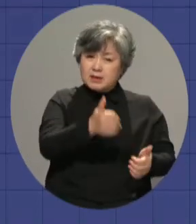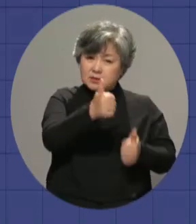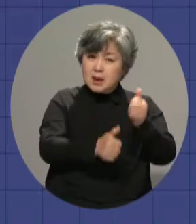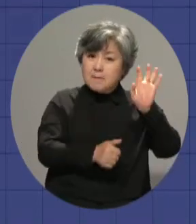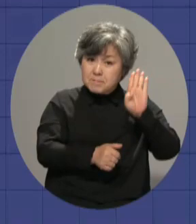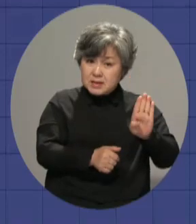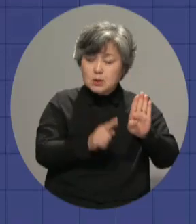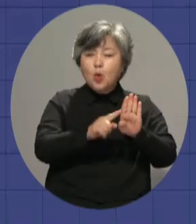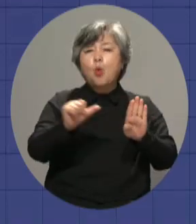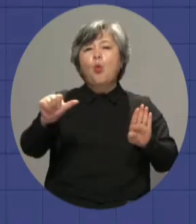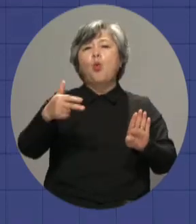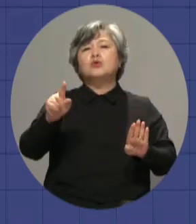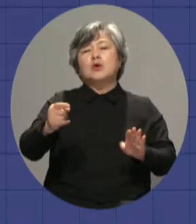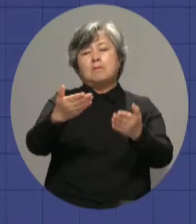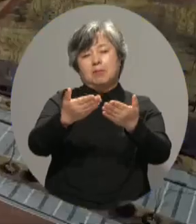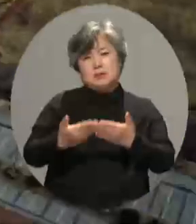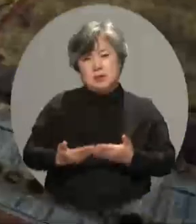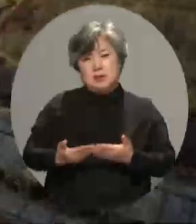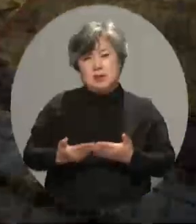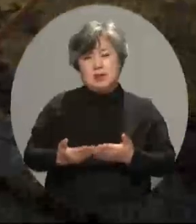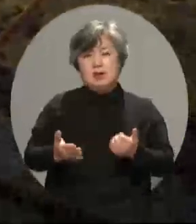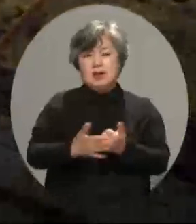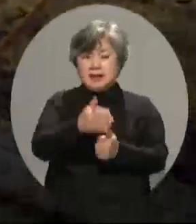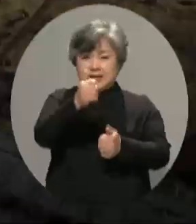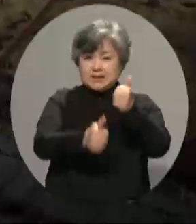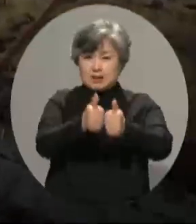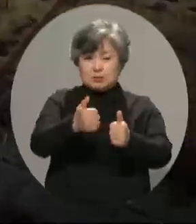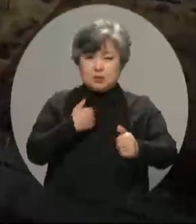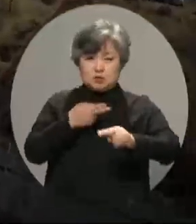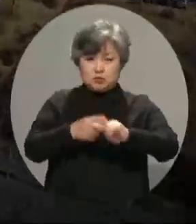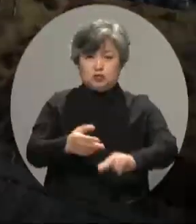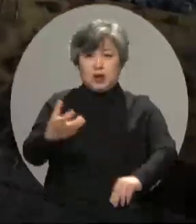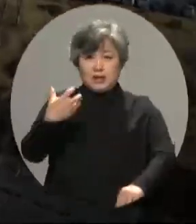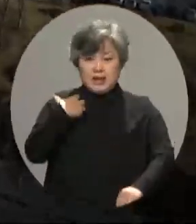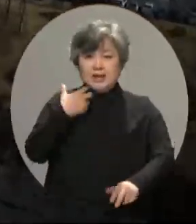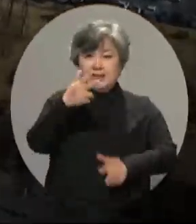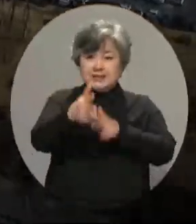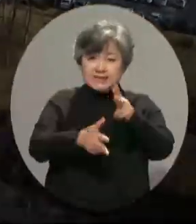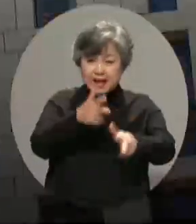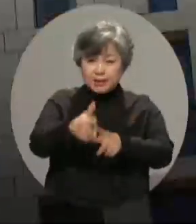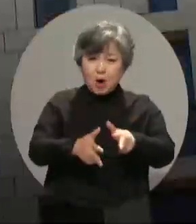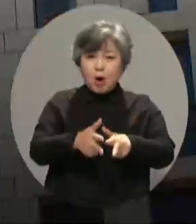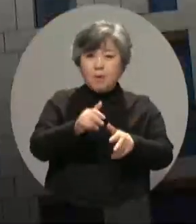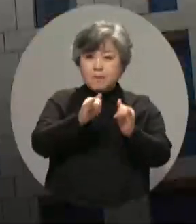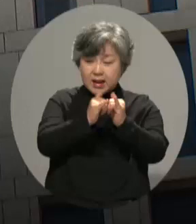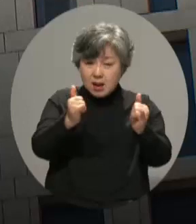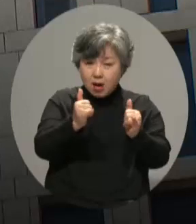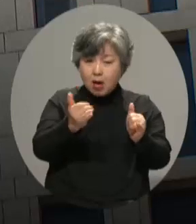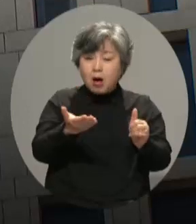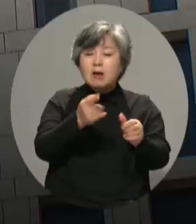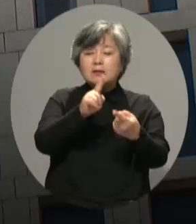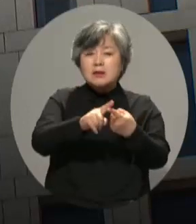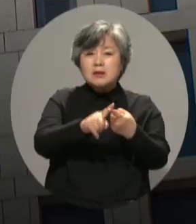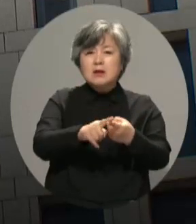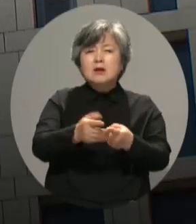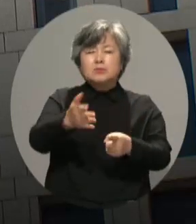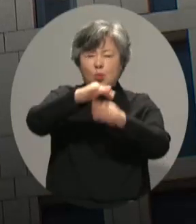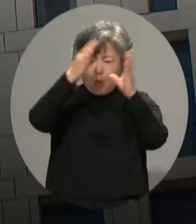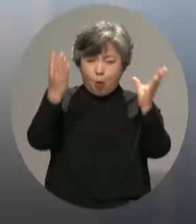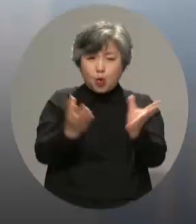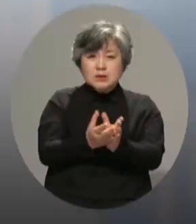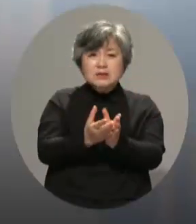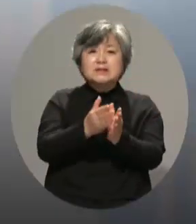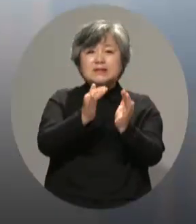비는 5점을 받았습니다 시험을 주관한 한국 산업 인력 공단 은 감사원 통보에 따라 전 수험생을 대상으로